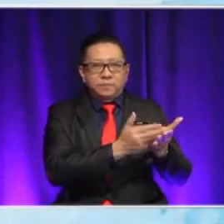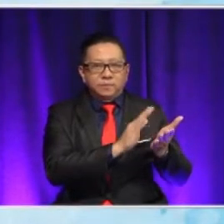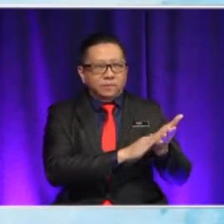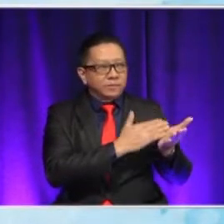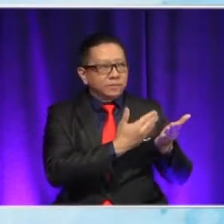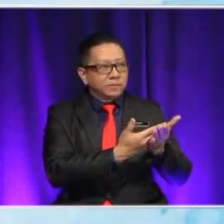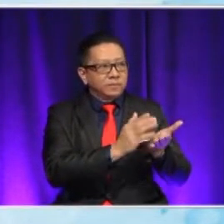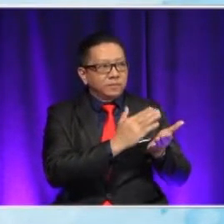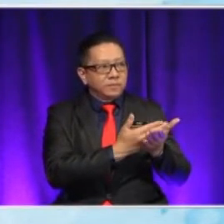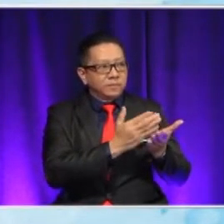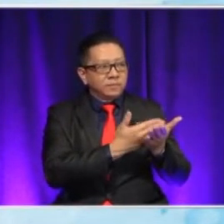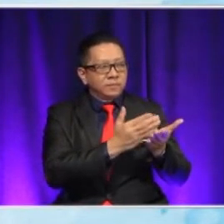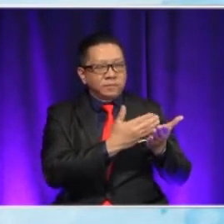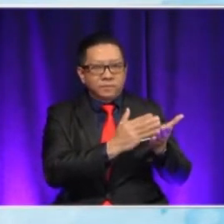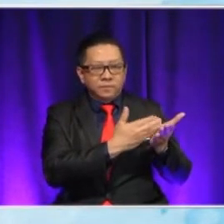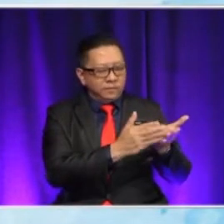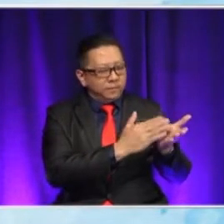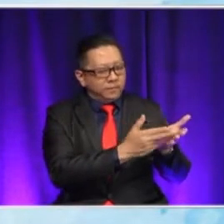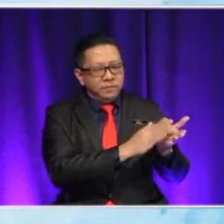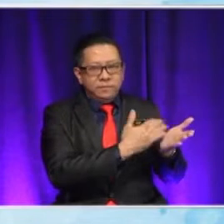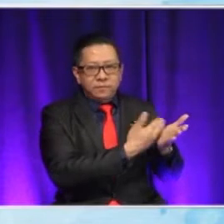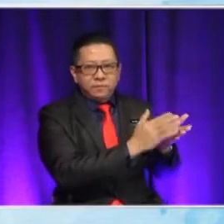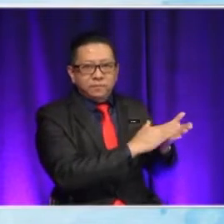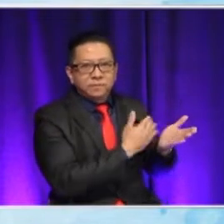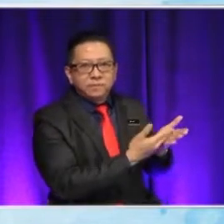bahagian tengah dia macam